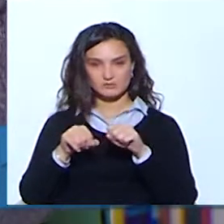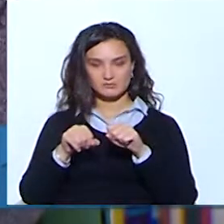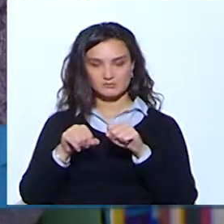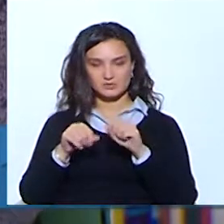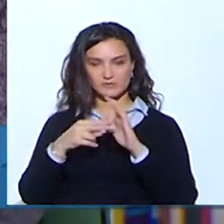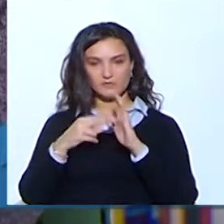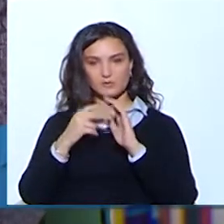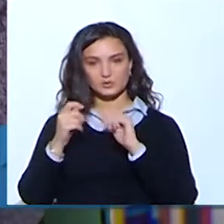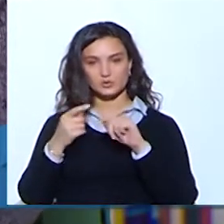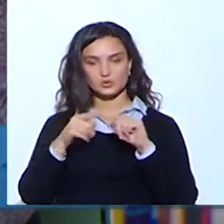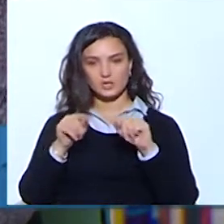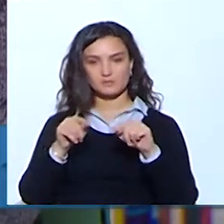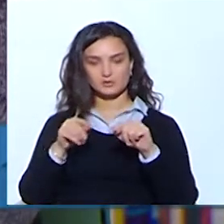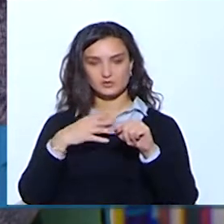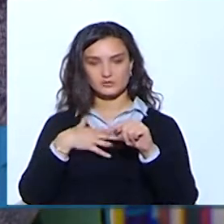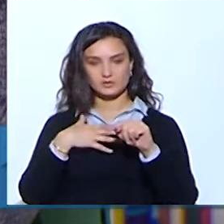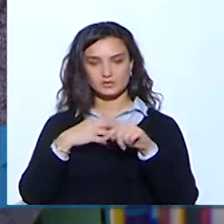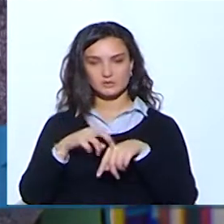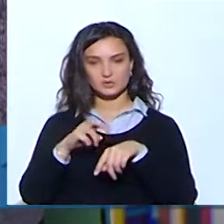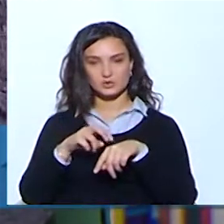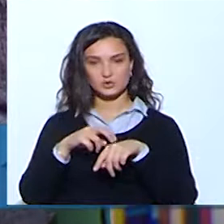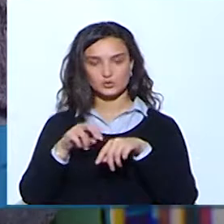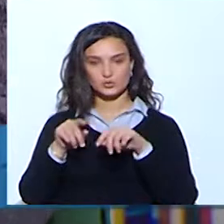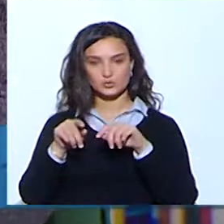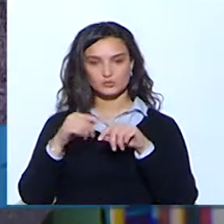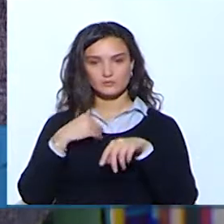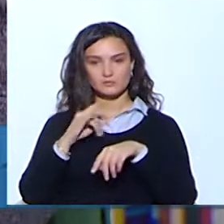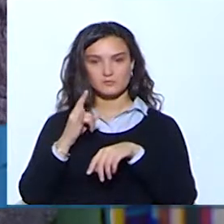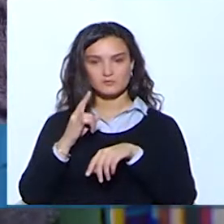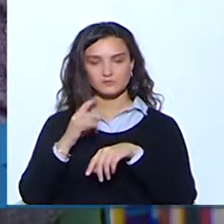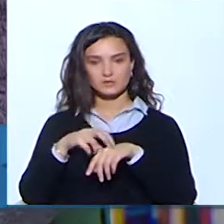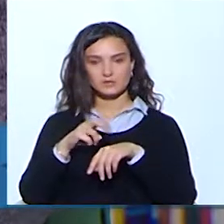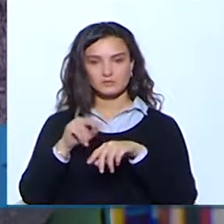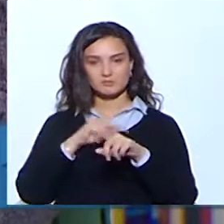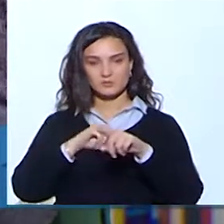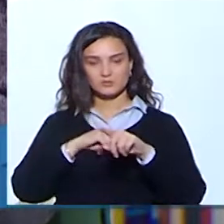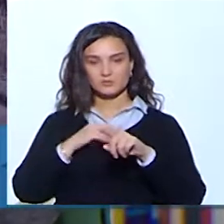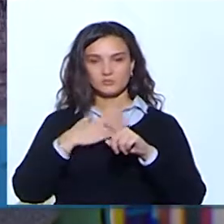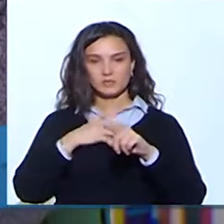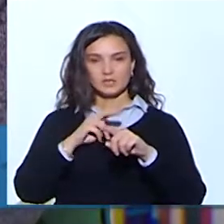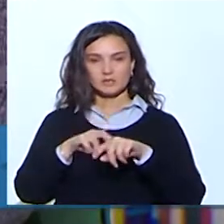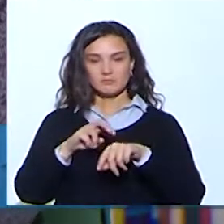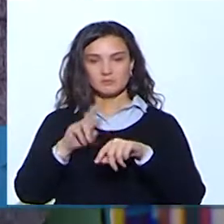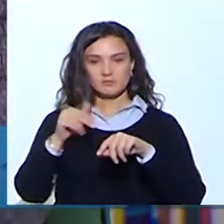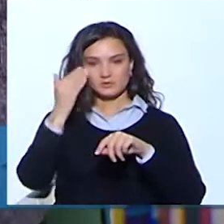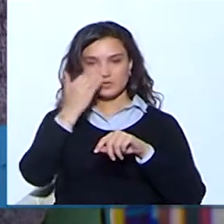ირიბად შევაფასოთ ამ ხრივ ჩვენი სამედიცინო სისტემა, ჩვენი პედიატრიული სამსახური, ჩვენი ექიმებისა და თუნდაც